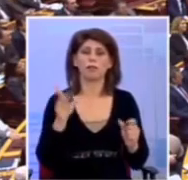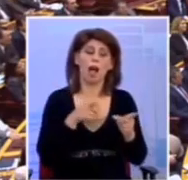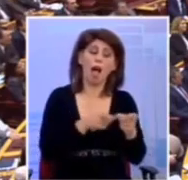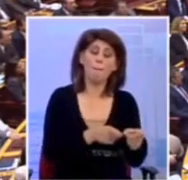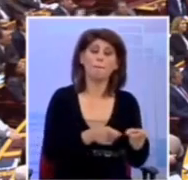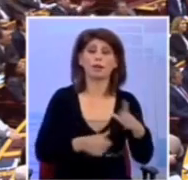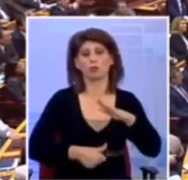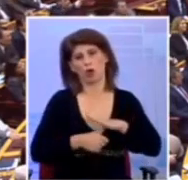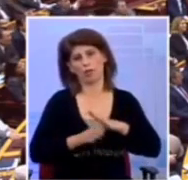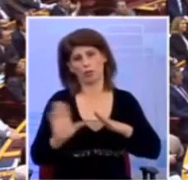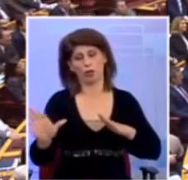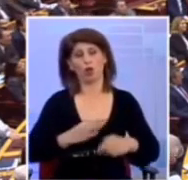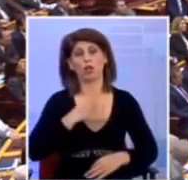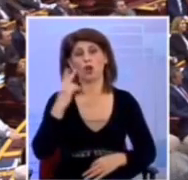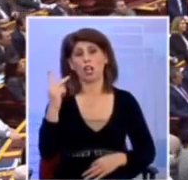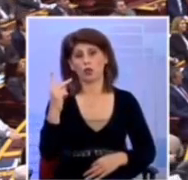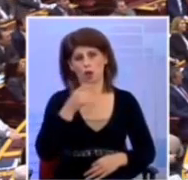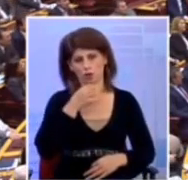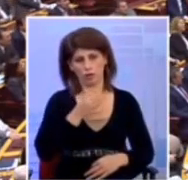το Προεδρείο. Ο κύριος Κατρούγκαλος.